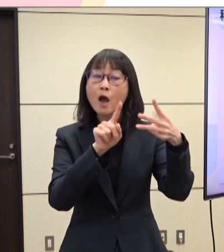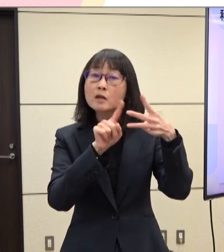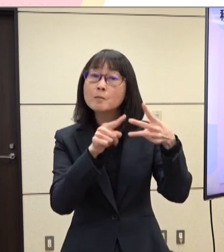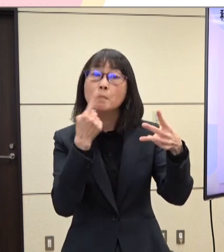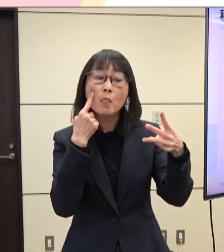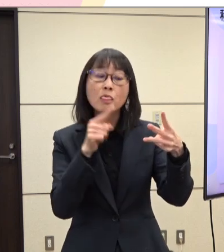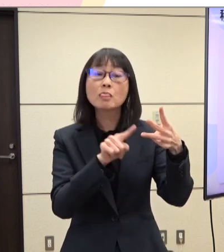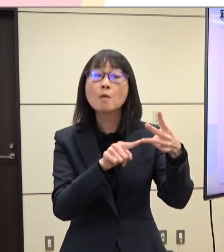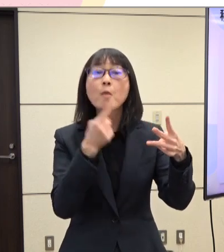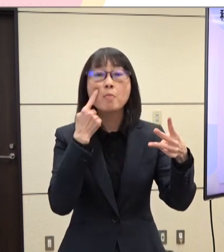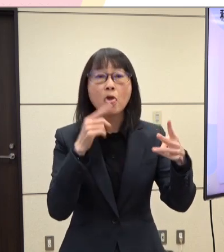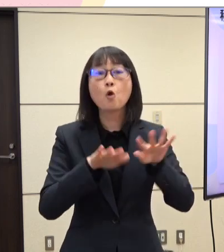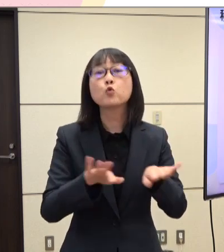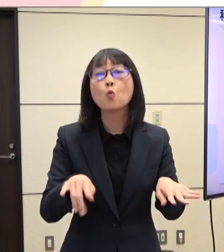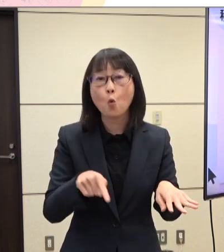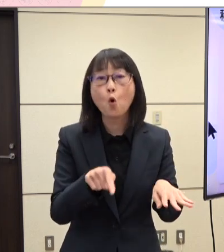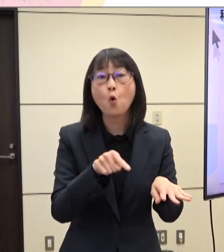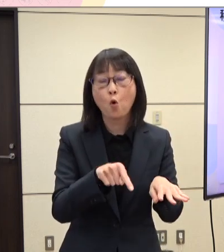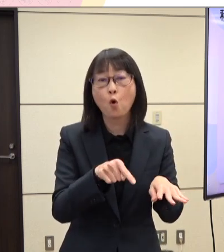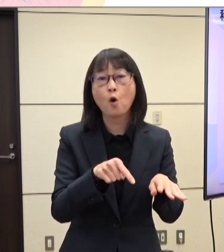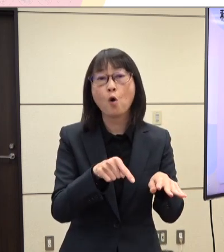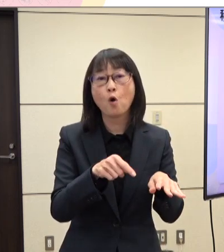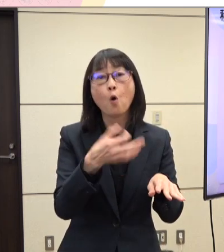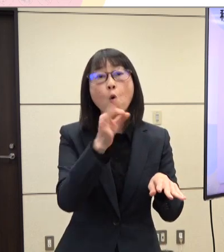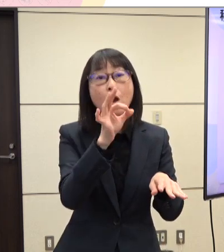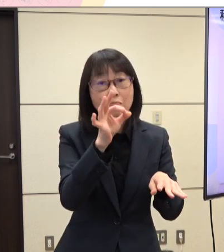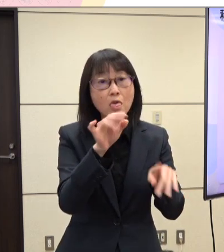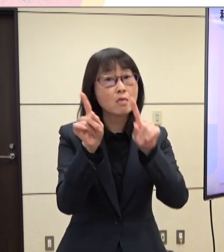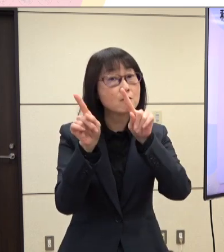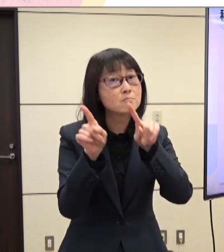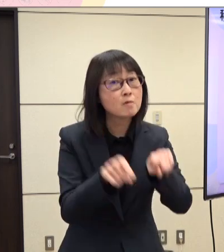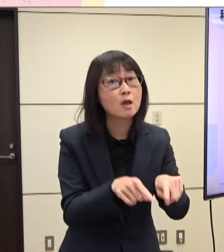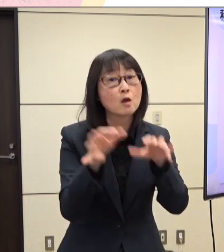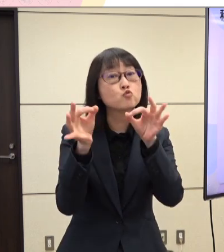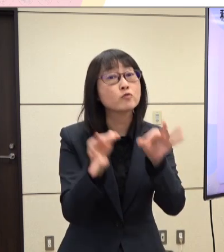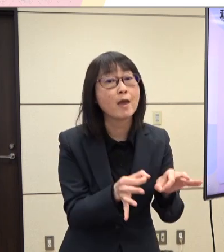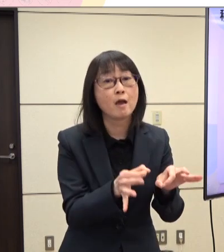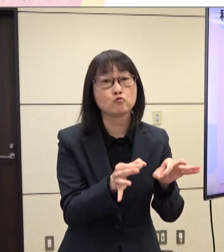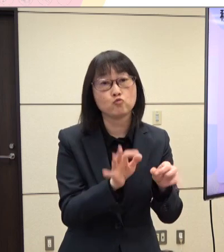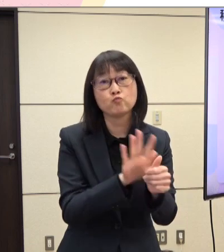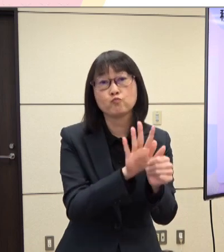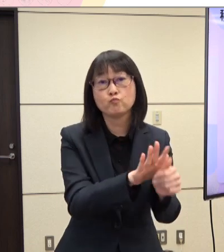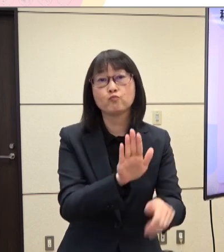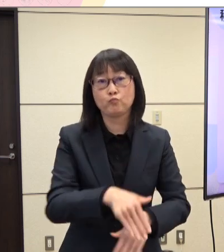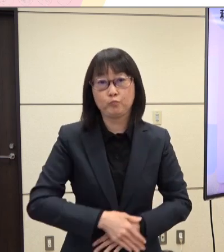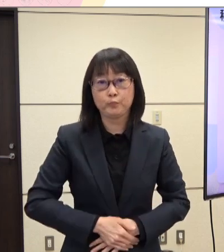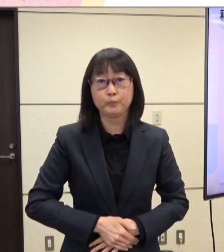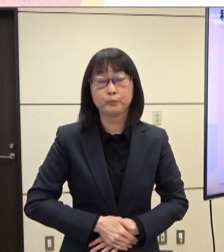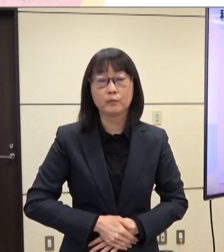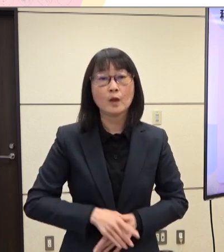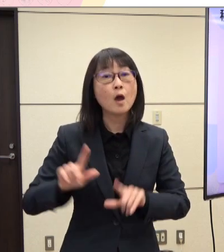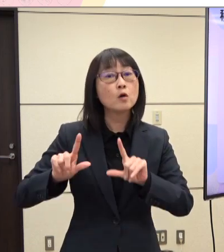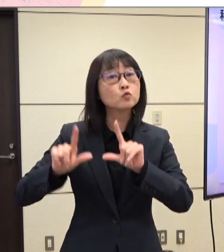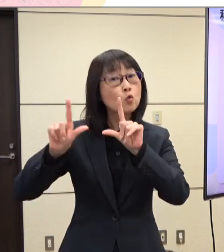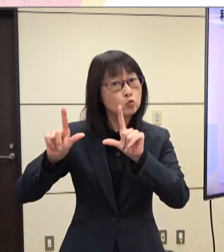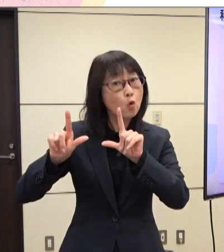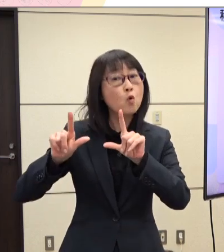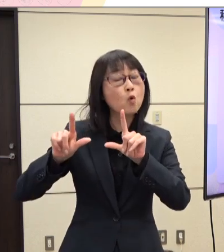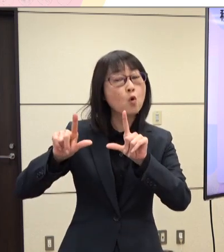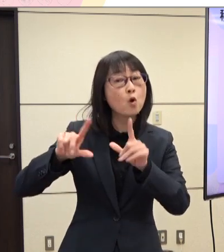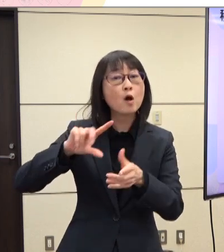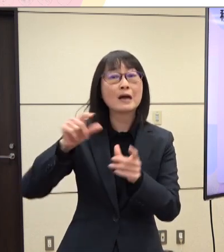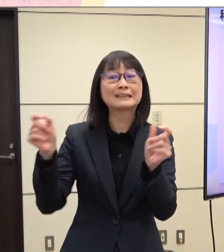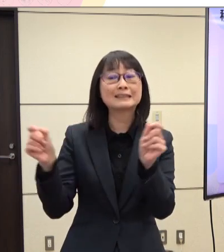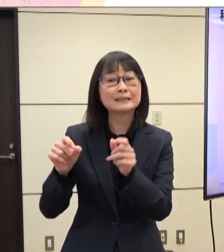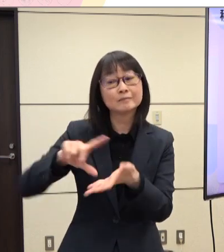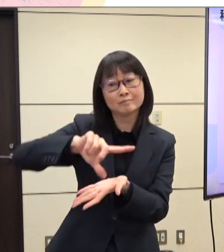という取り組みをしております。それから東京圏からの移住支援金として、ご覧のように2人以上家